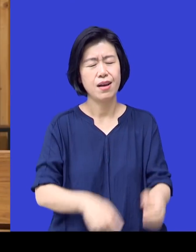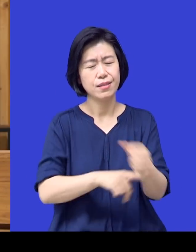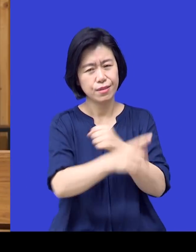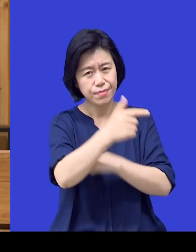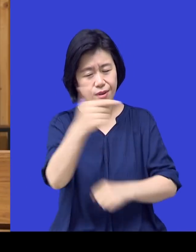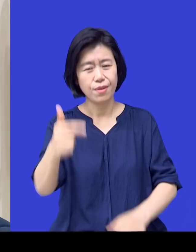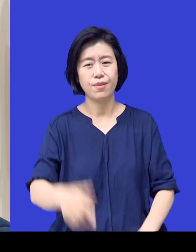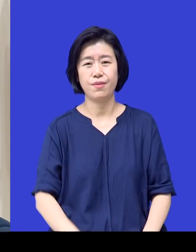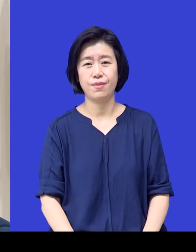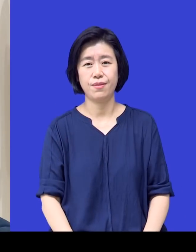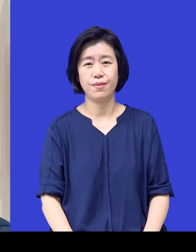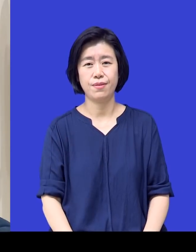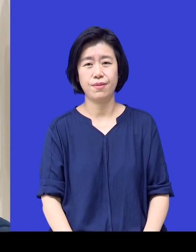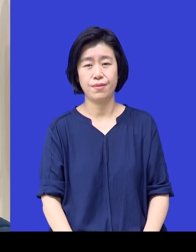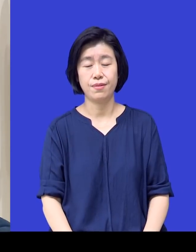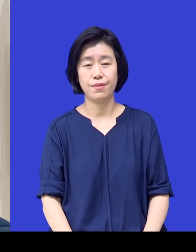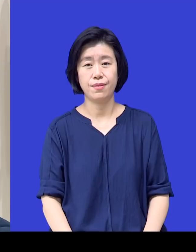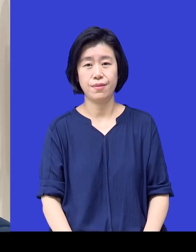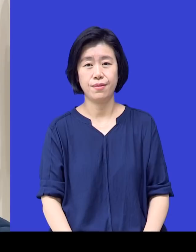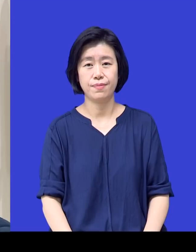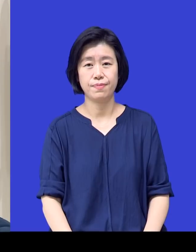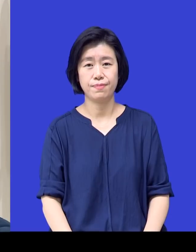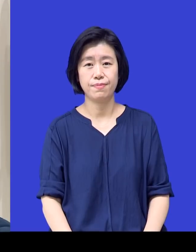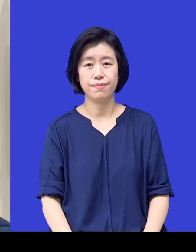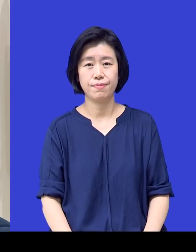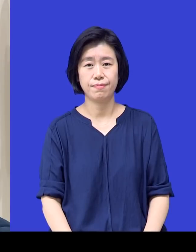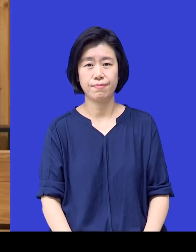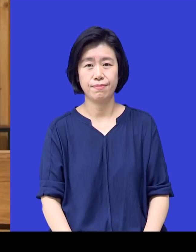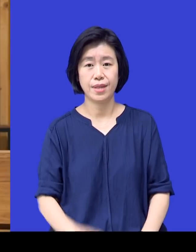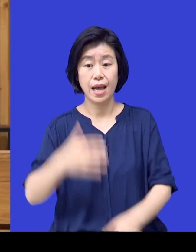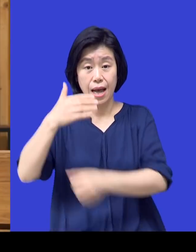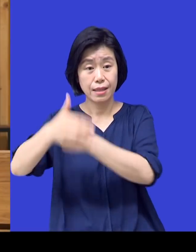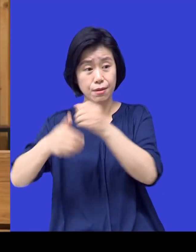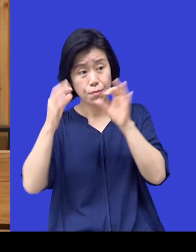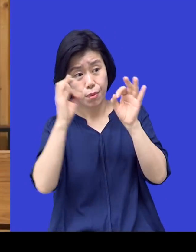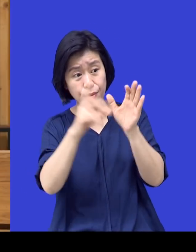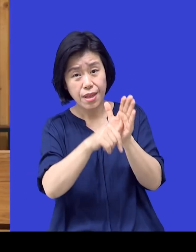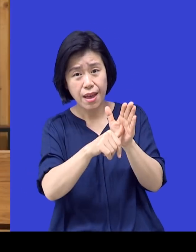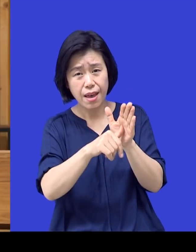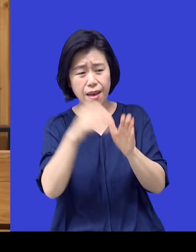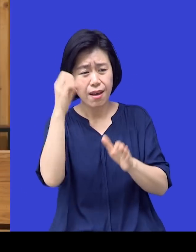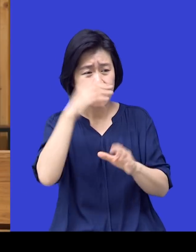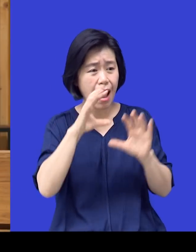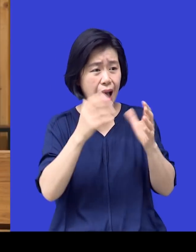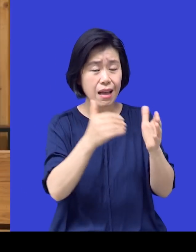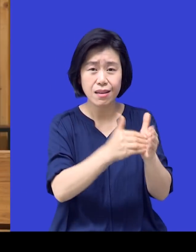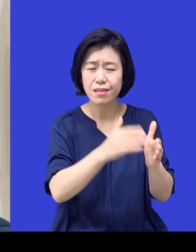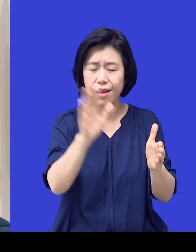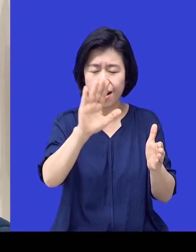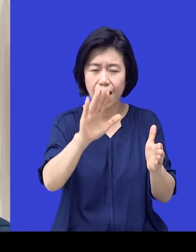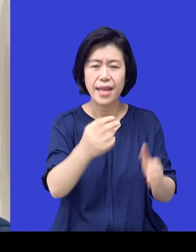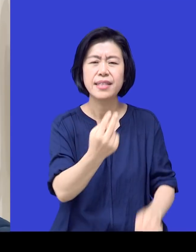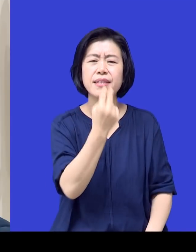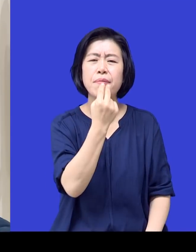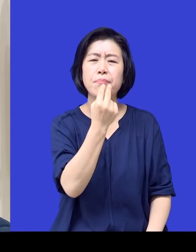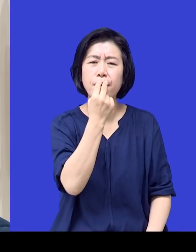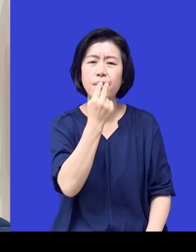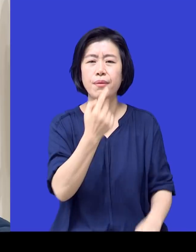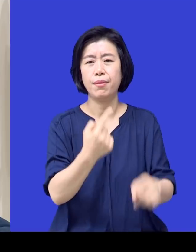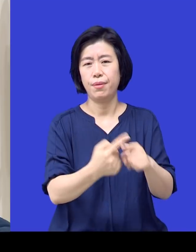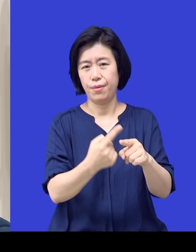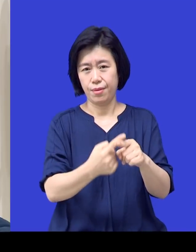하나님 앞에서의 나는 이 아이의 한 생명이다. 예, 하는